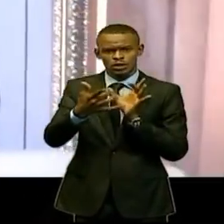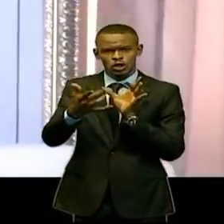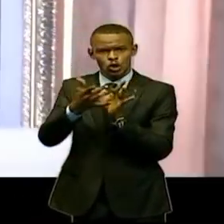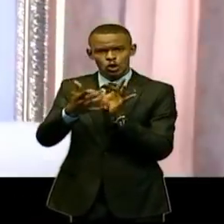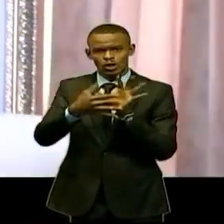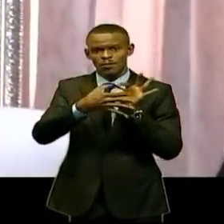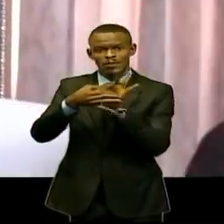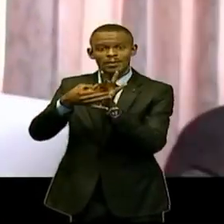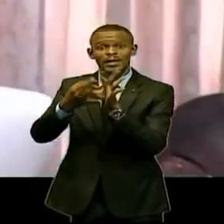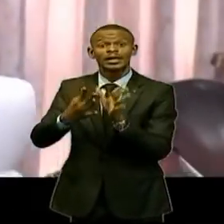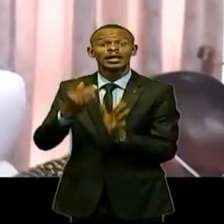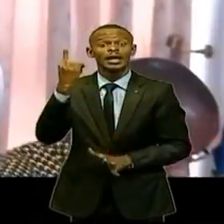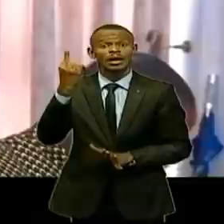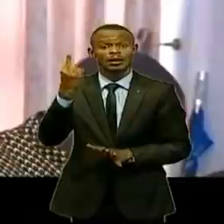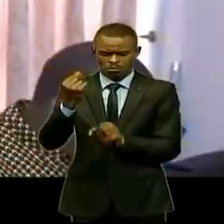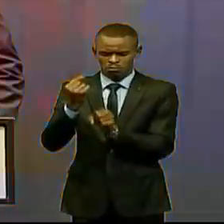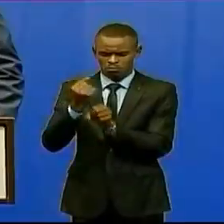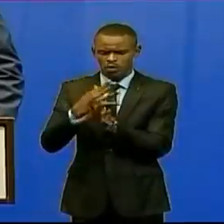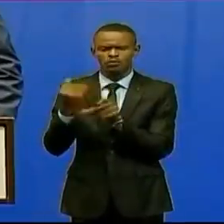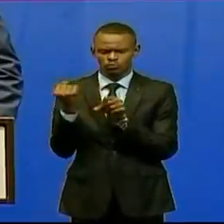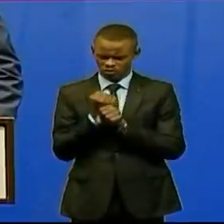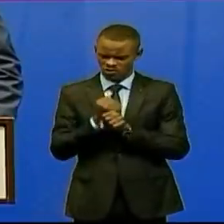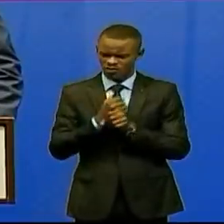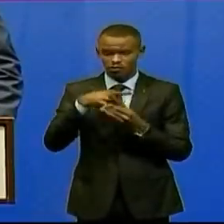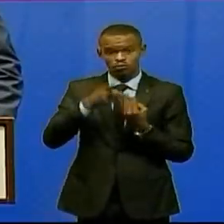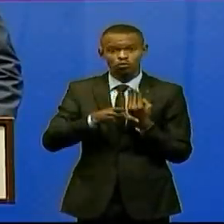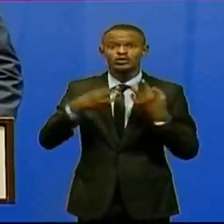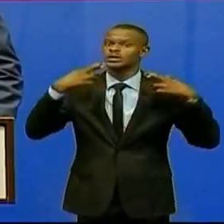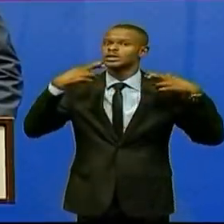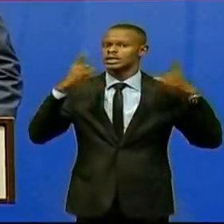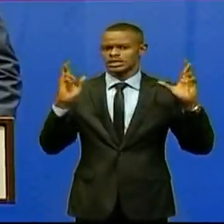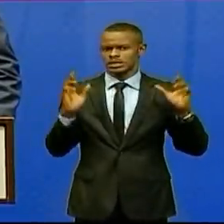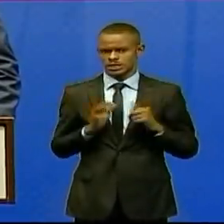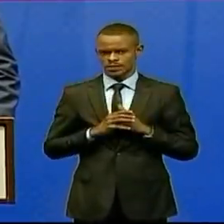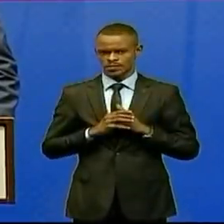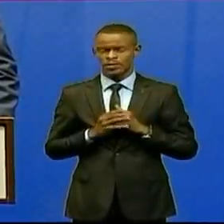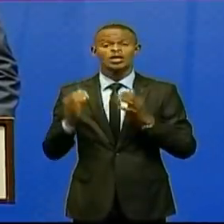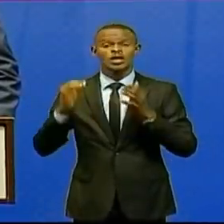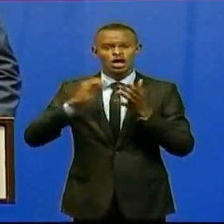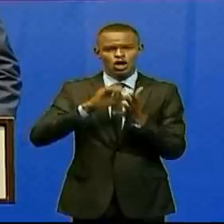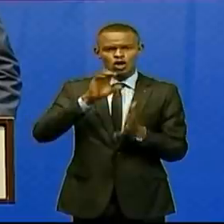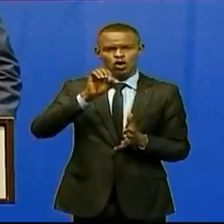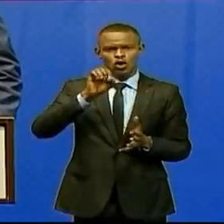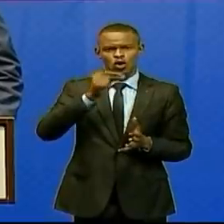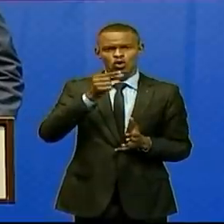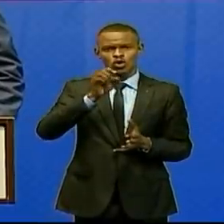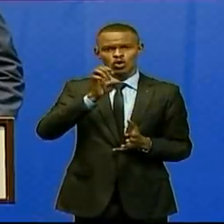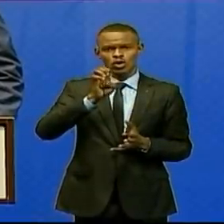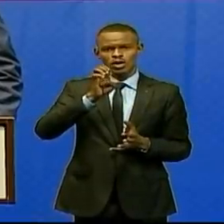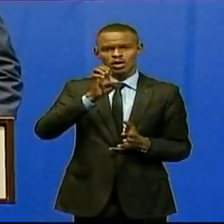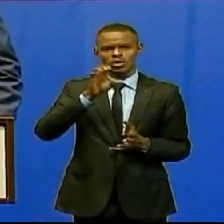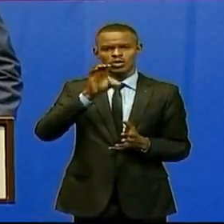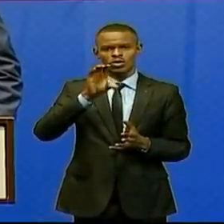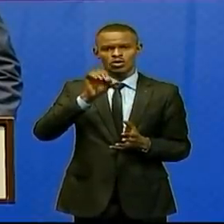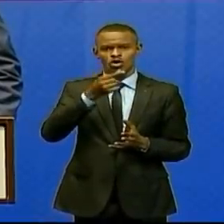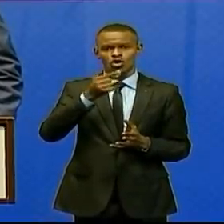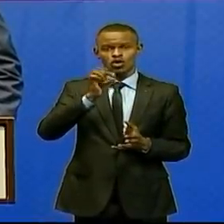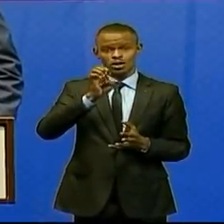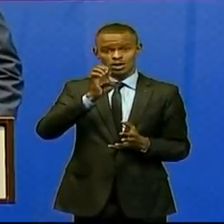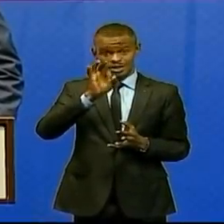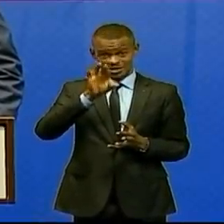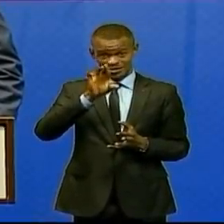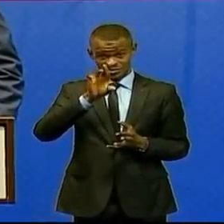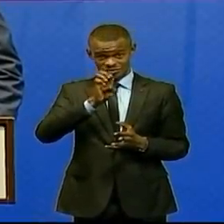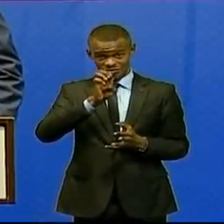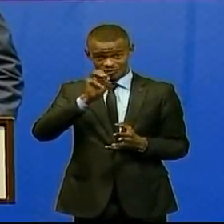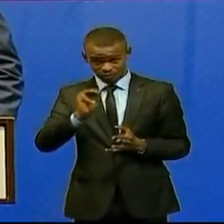travaux. Entre-temps, l'OGFREM a assuré la couverture financière du projet par phase et ce qui